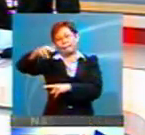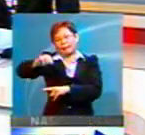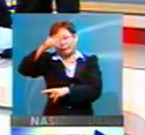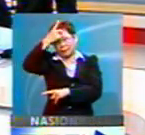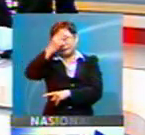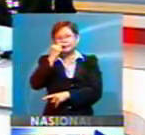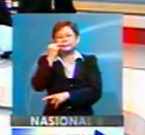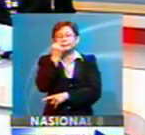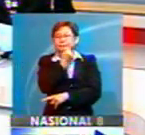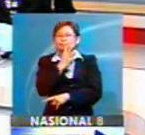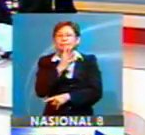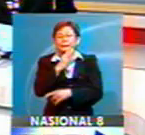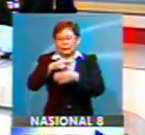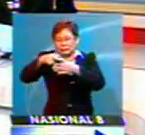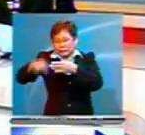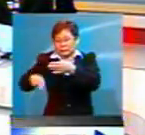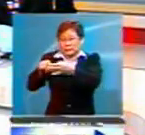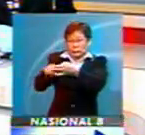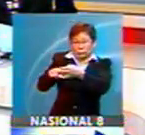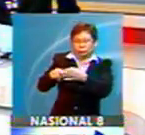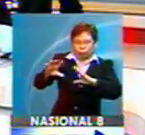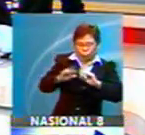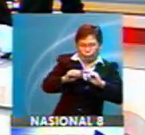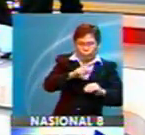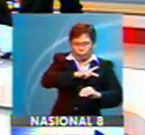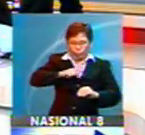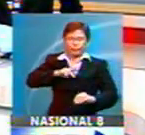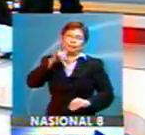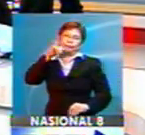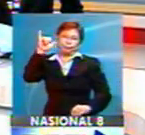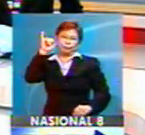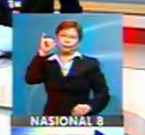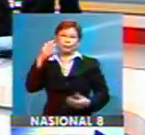Datuk Seri Najib Tun Razak, keputusan mengenainya dibuat dalam mesyuarat kabinet semalam.